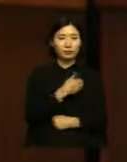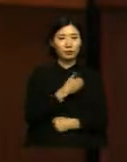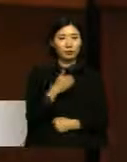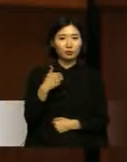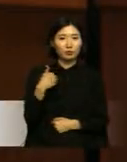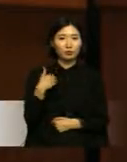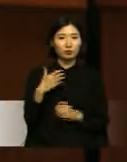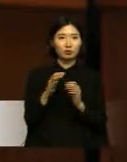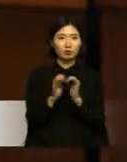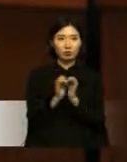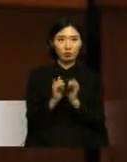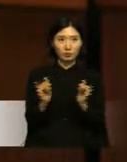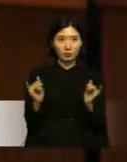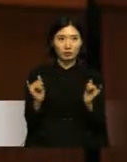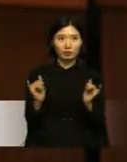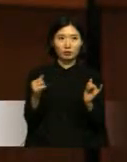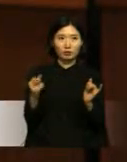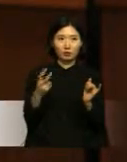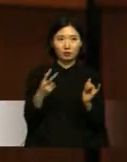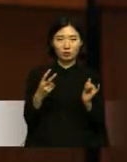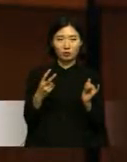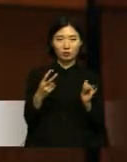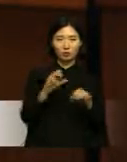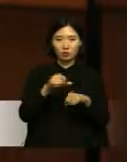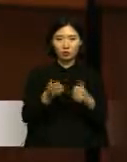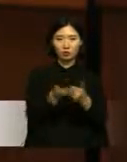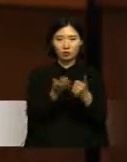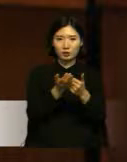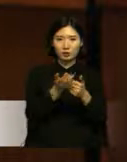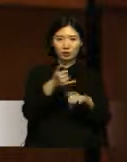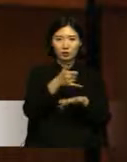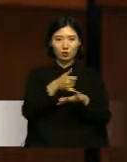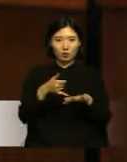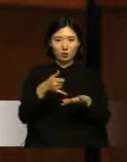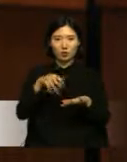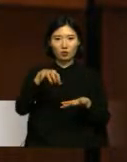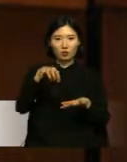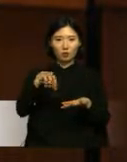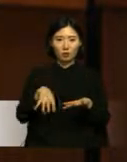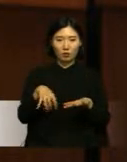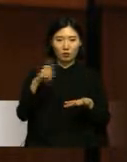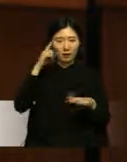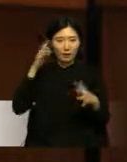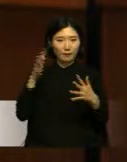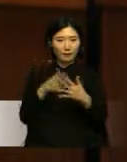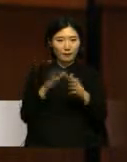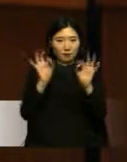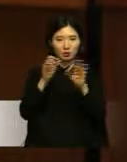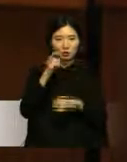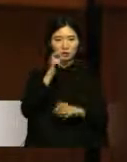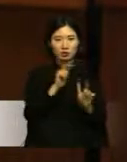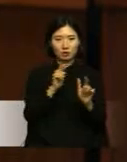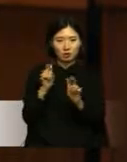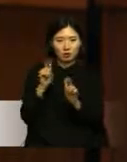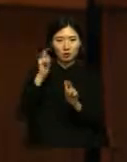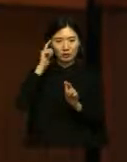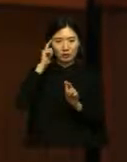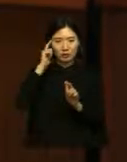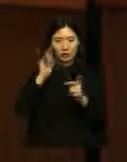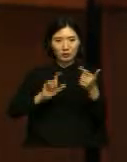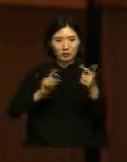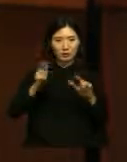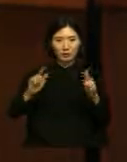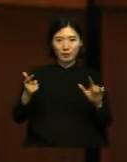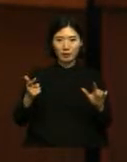이 주민들과 또 축산농가와 어떤 합의점을 찾지 못해서 여러 가지 의견들이 좀 대립되는 부분들을